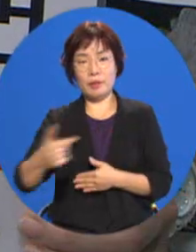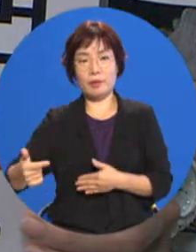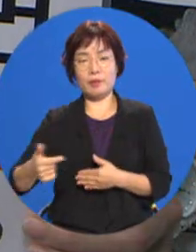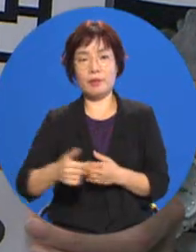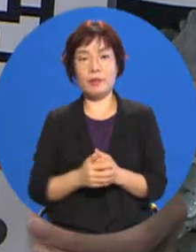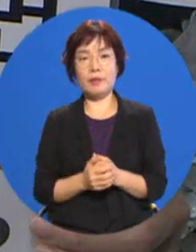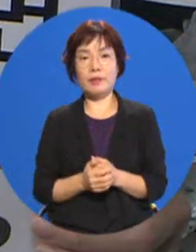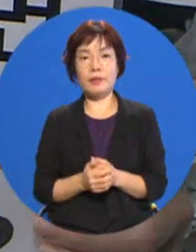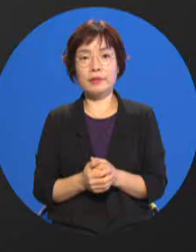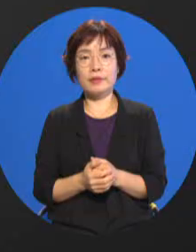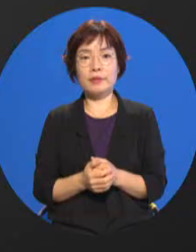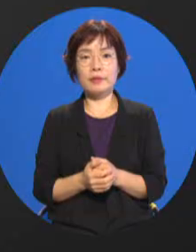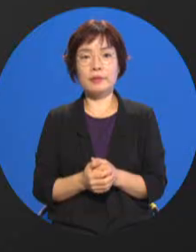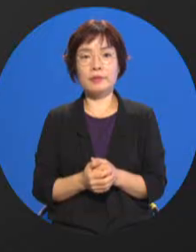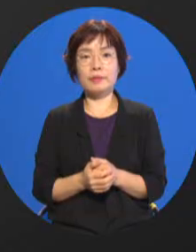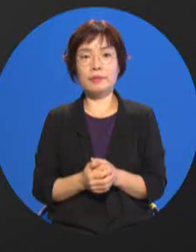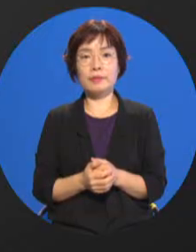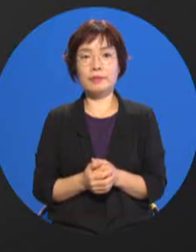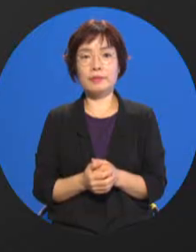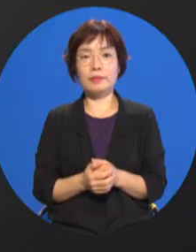겁니다.